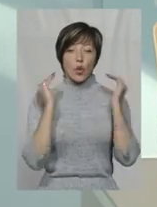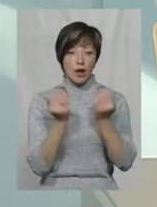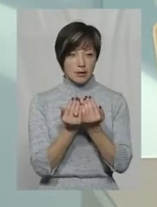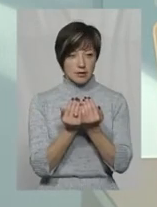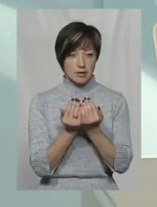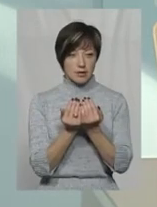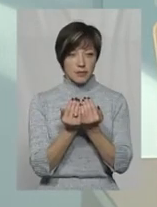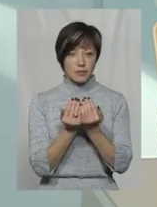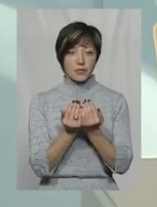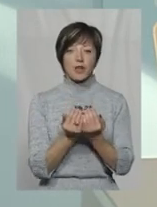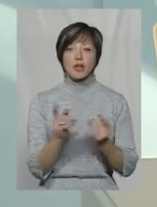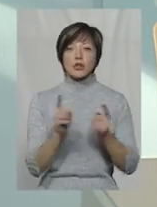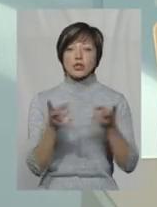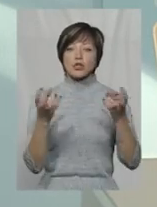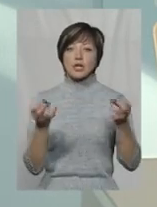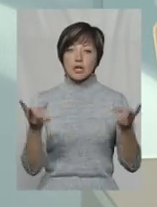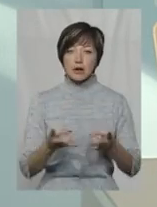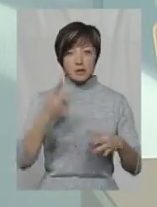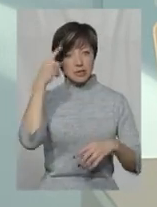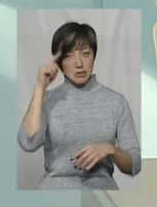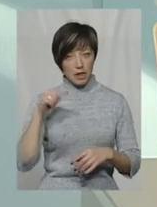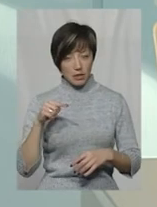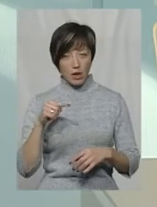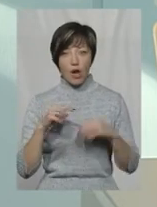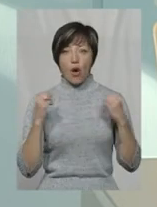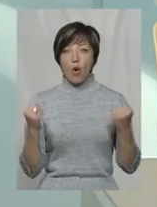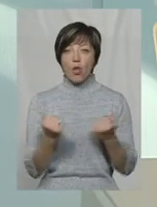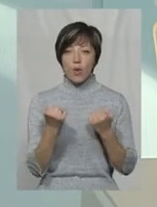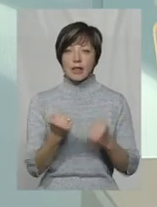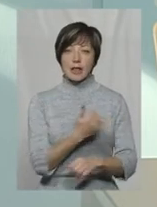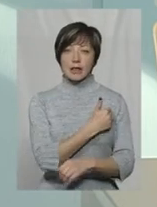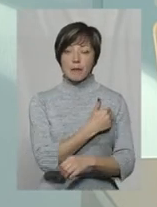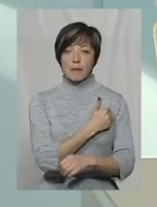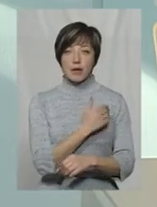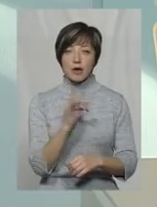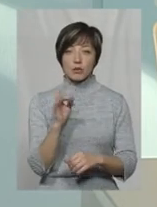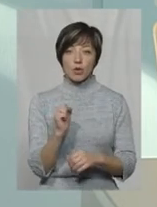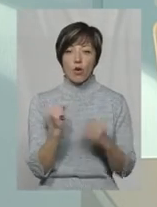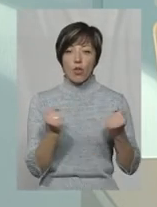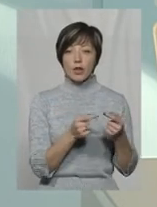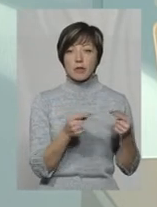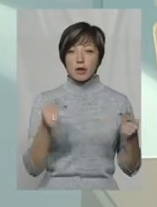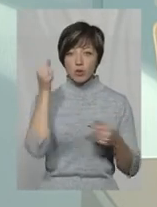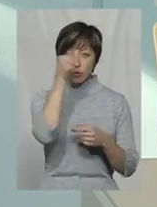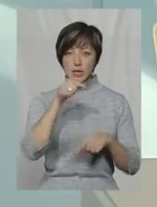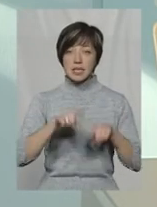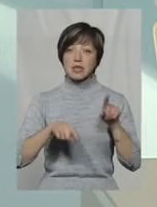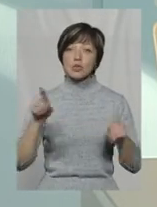рання. Що ще треба знати? Холодна температура, взагалі в холодний період року, це